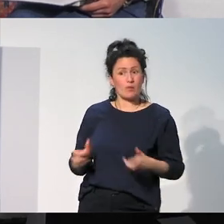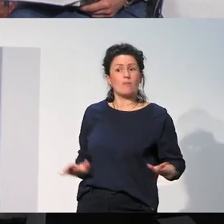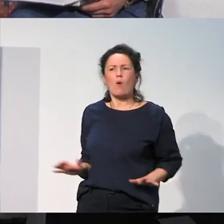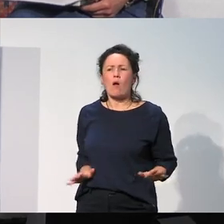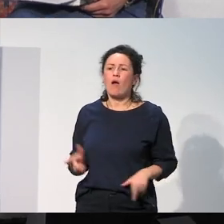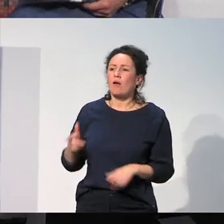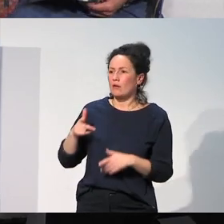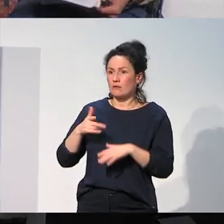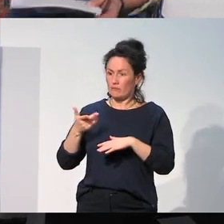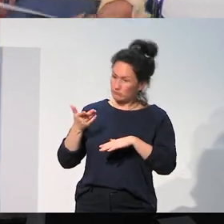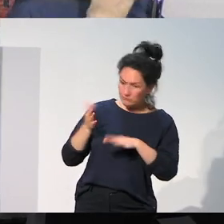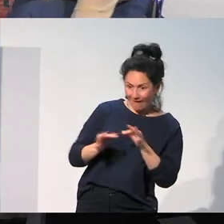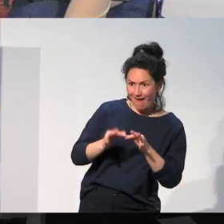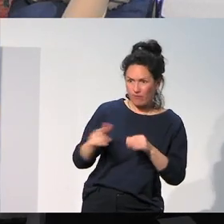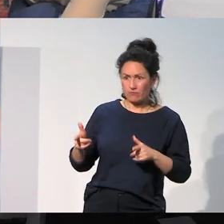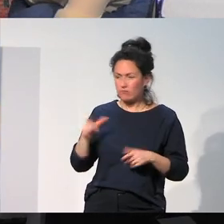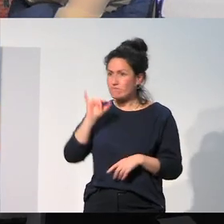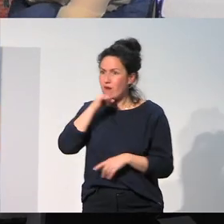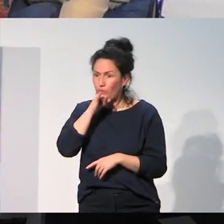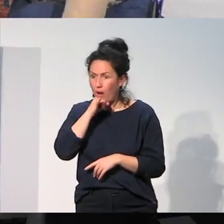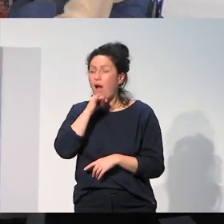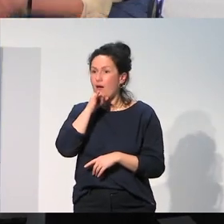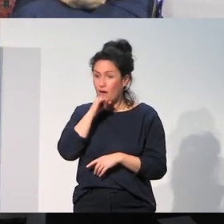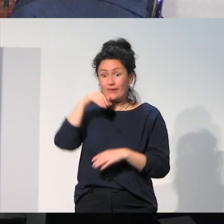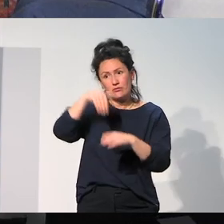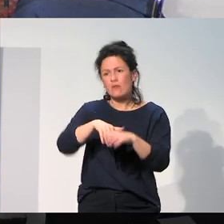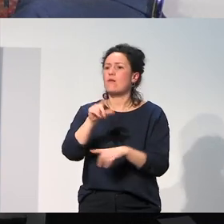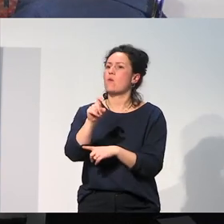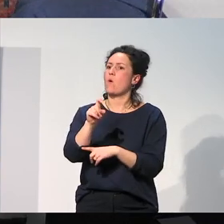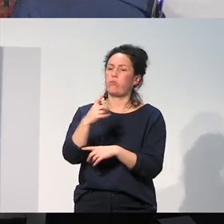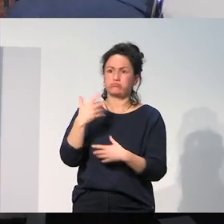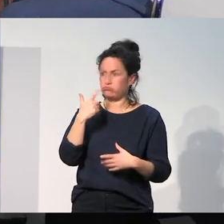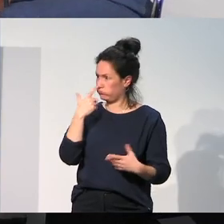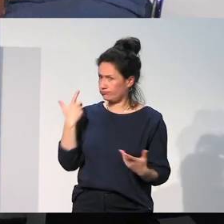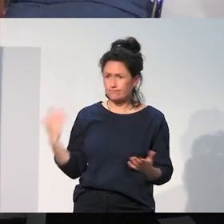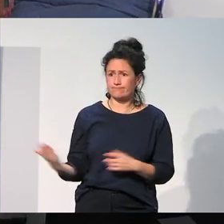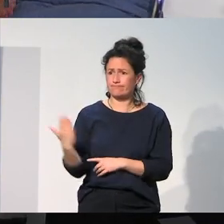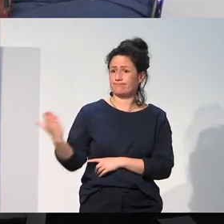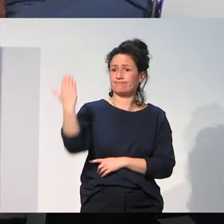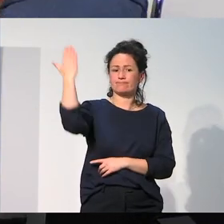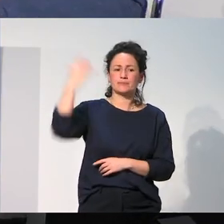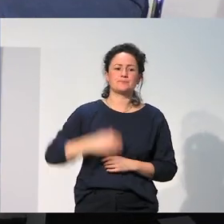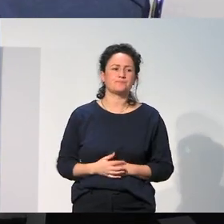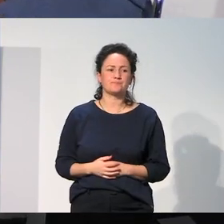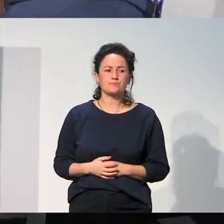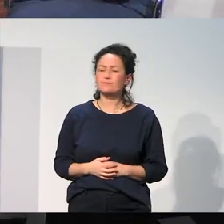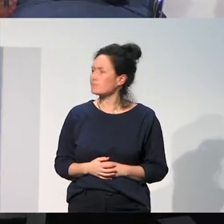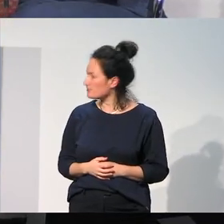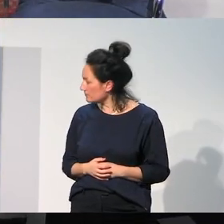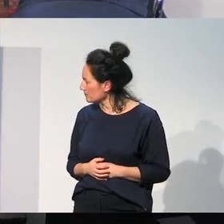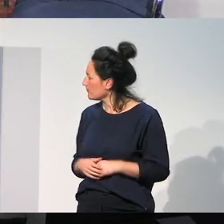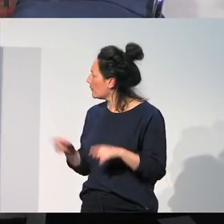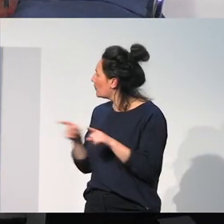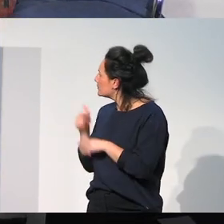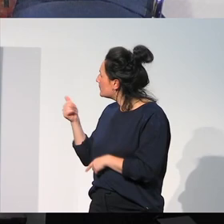adroit sur Terre, il devient, c'est son monde, c'est un prince dans la mer. Voilà. Et vous précisez dans votre livre, vous aussi, Dominique Guillot,